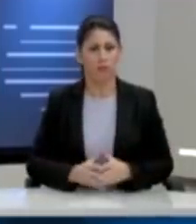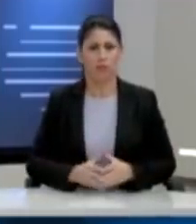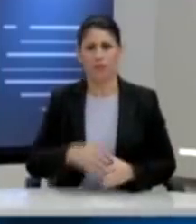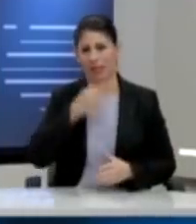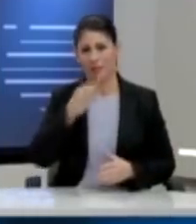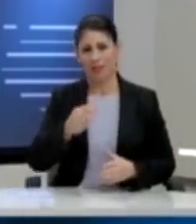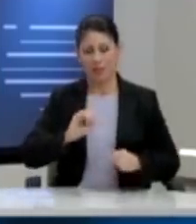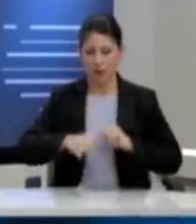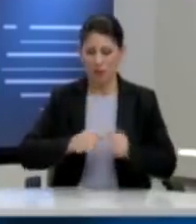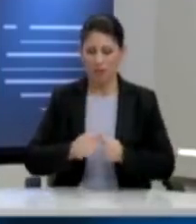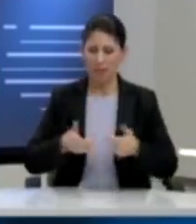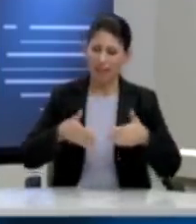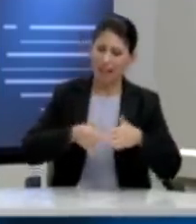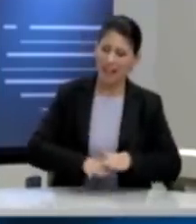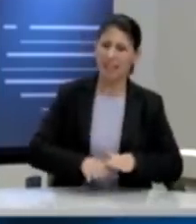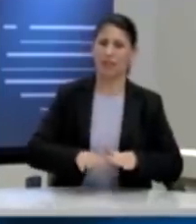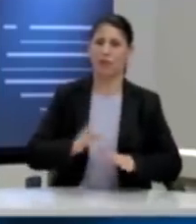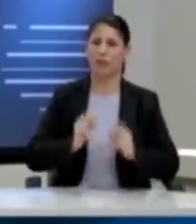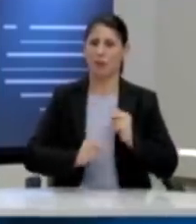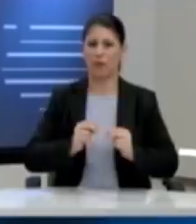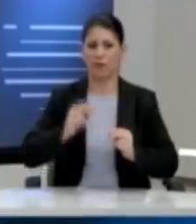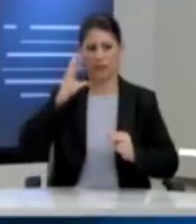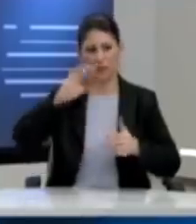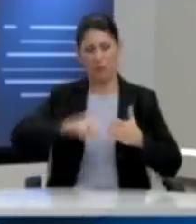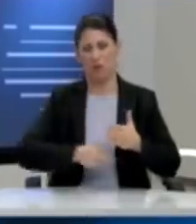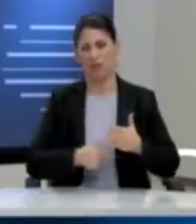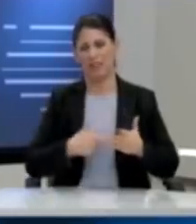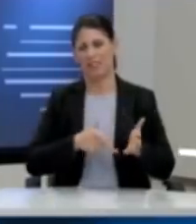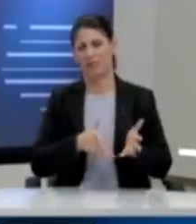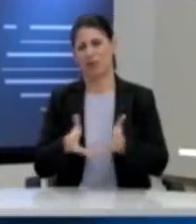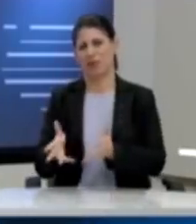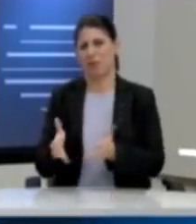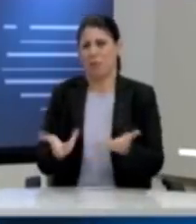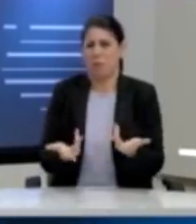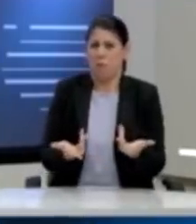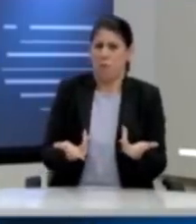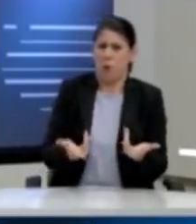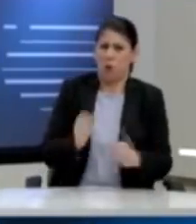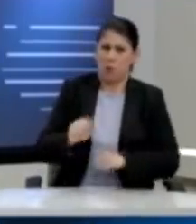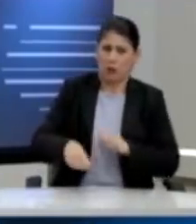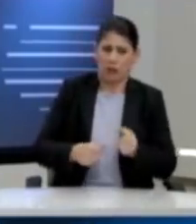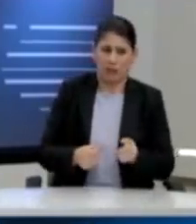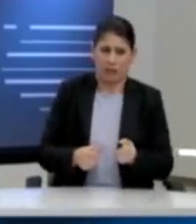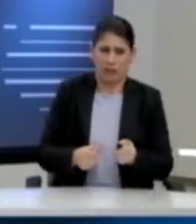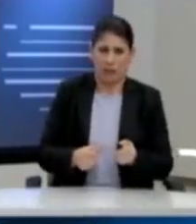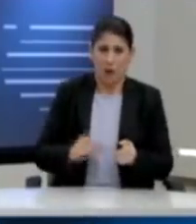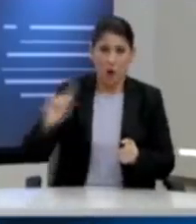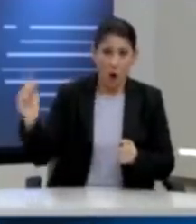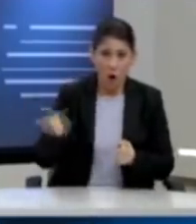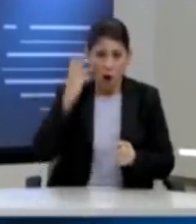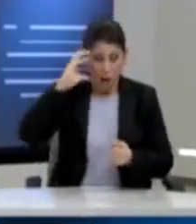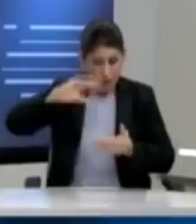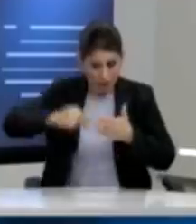ότι προσπαθούμε να κλείσουμε τις πληγές των μνημονίων. Μα τι υποκρισία. Πώς προσπαθείτε? Ενσωματώνοντας όλα τα